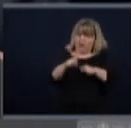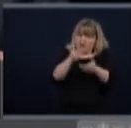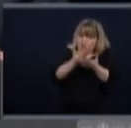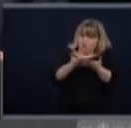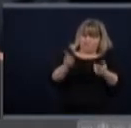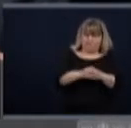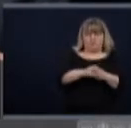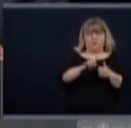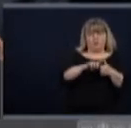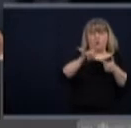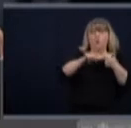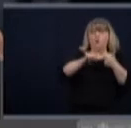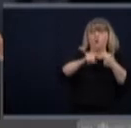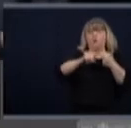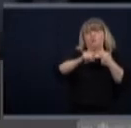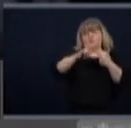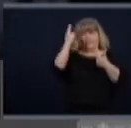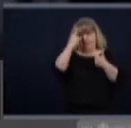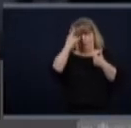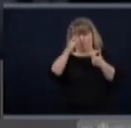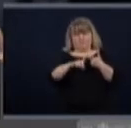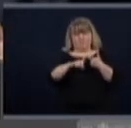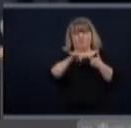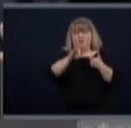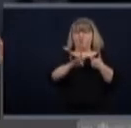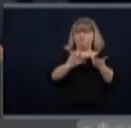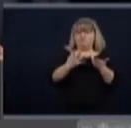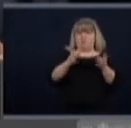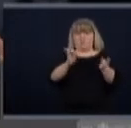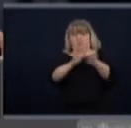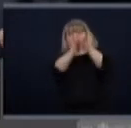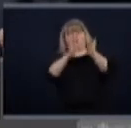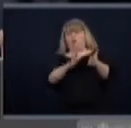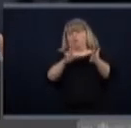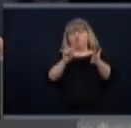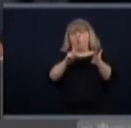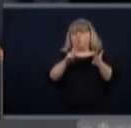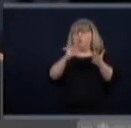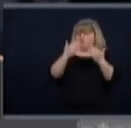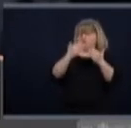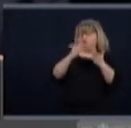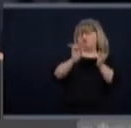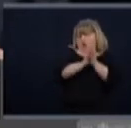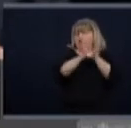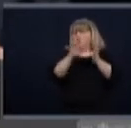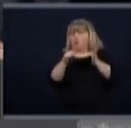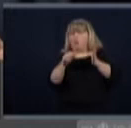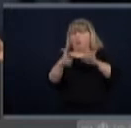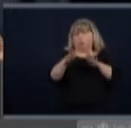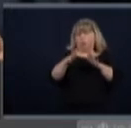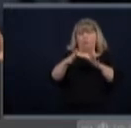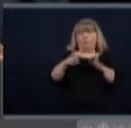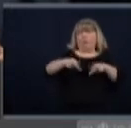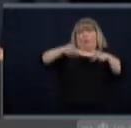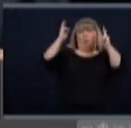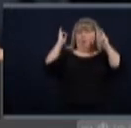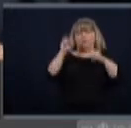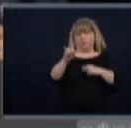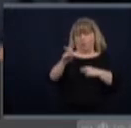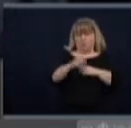pourquoi on réouvre les écoles? Parce que le risque est limité. Parce qu'on l'a dit, les conséquences graves pour les